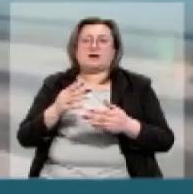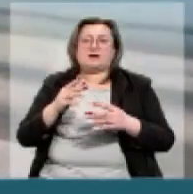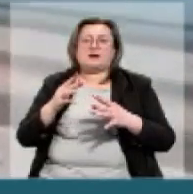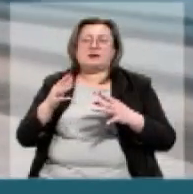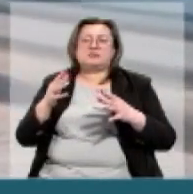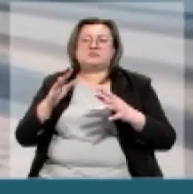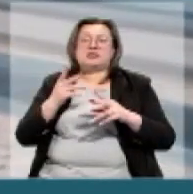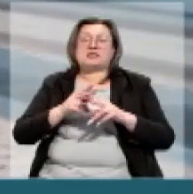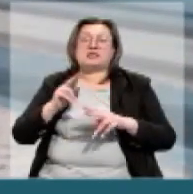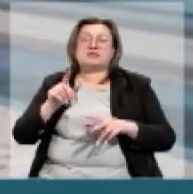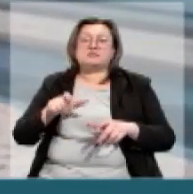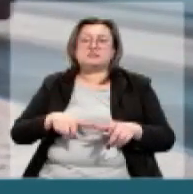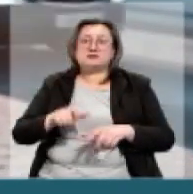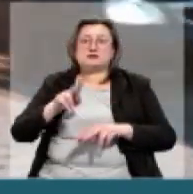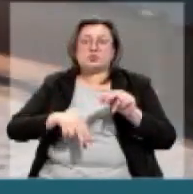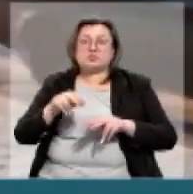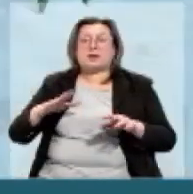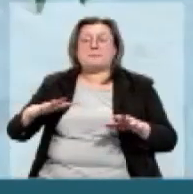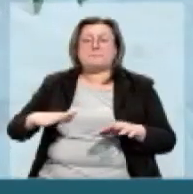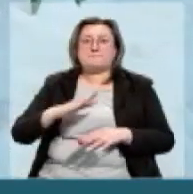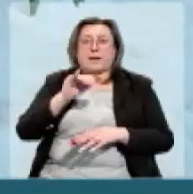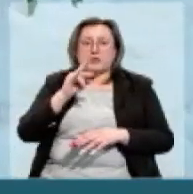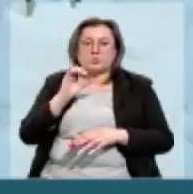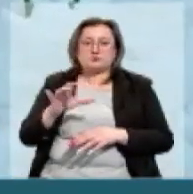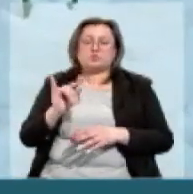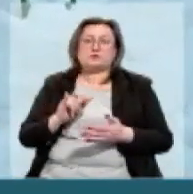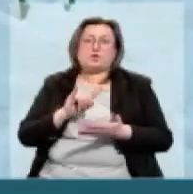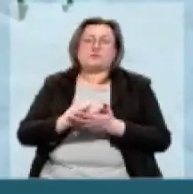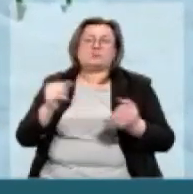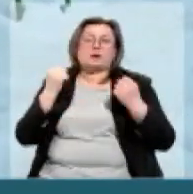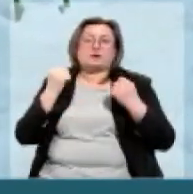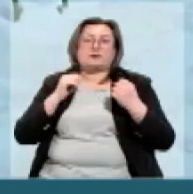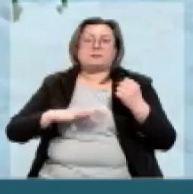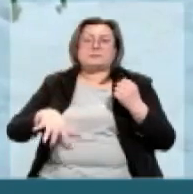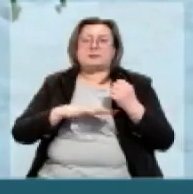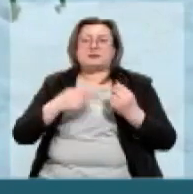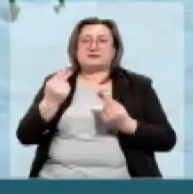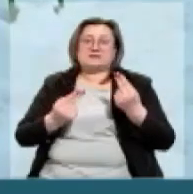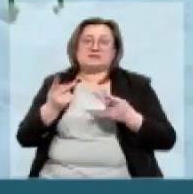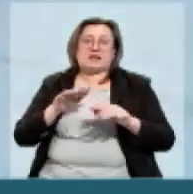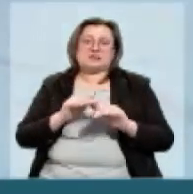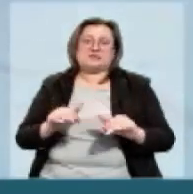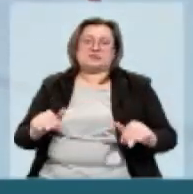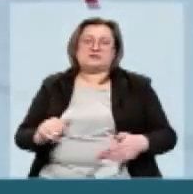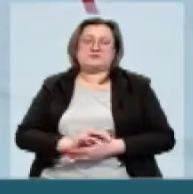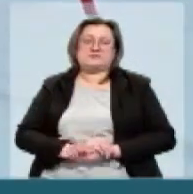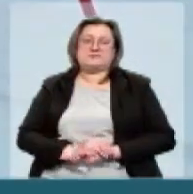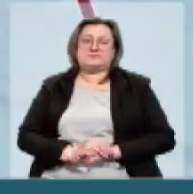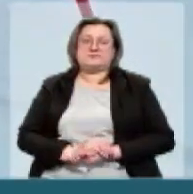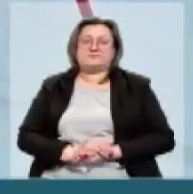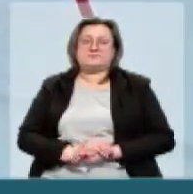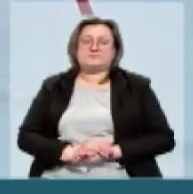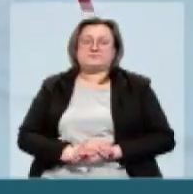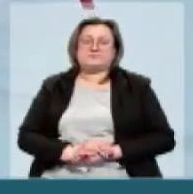салу, сондай-ақ балаларға арнап спорт алаңдарын орнату жөнінде болған. Азаматтардың елін жерін көркейтуге деген идеялары жылдан жылға